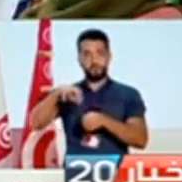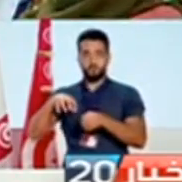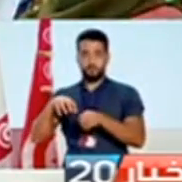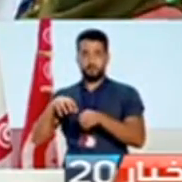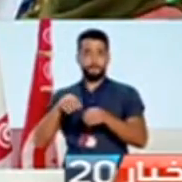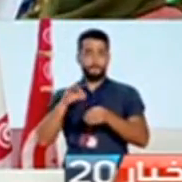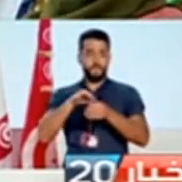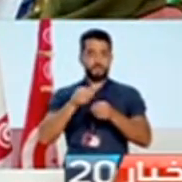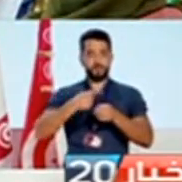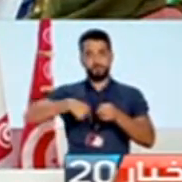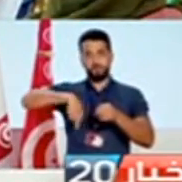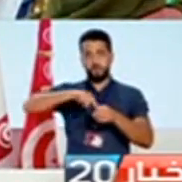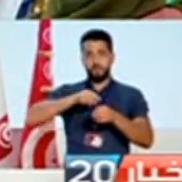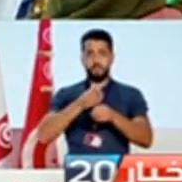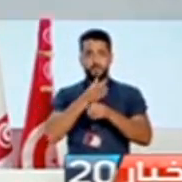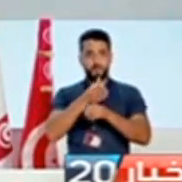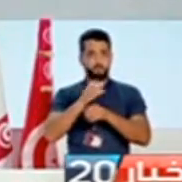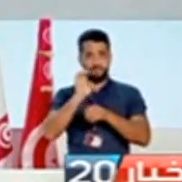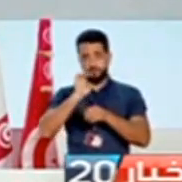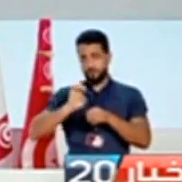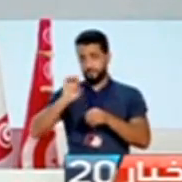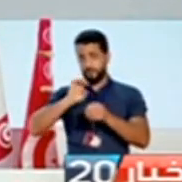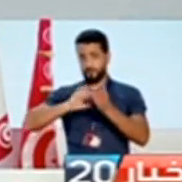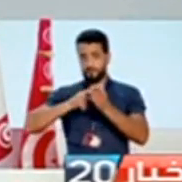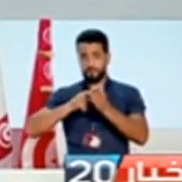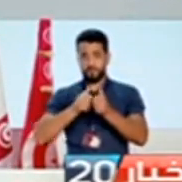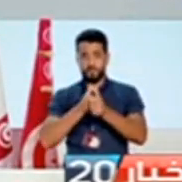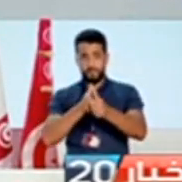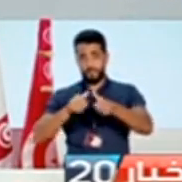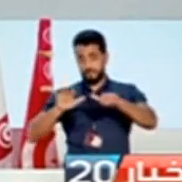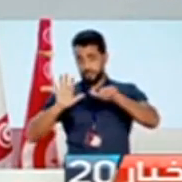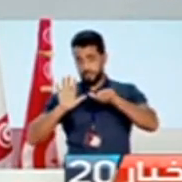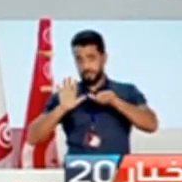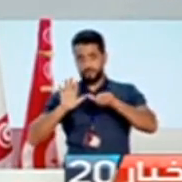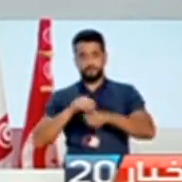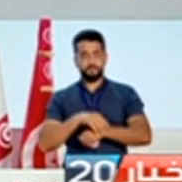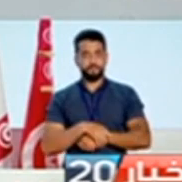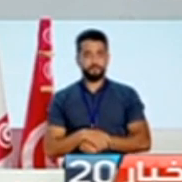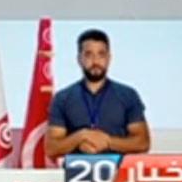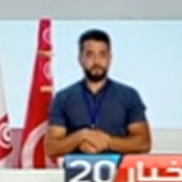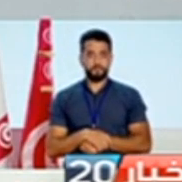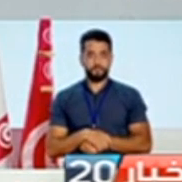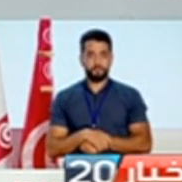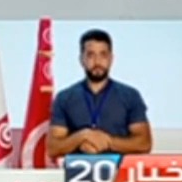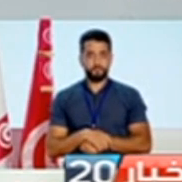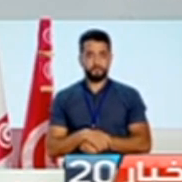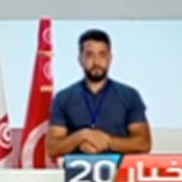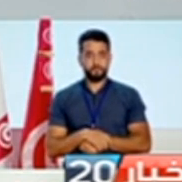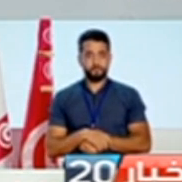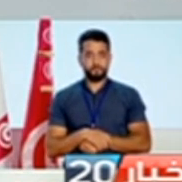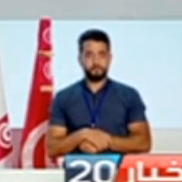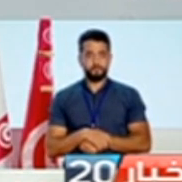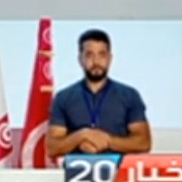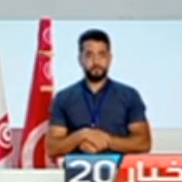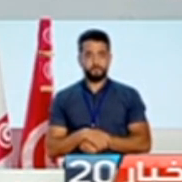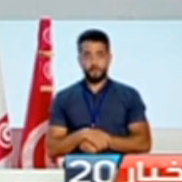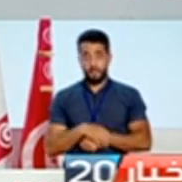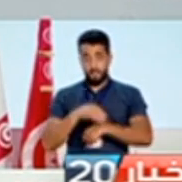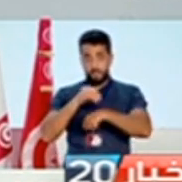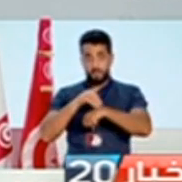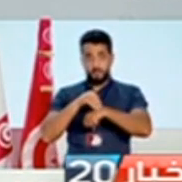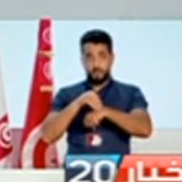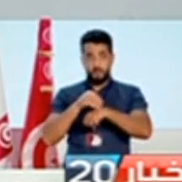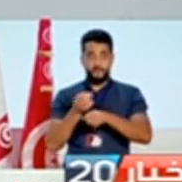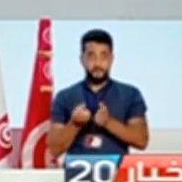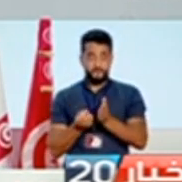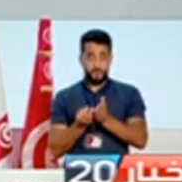فاروق بوعسكر أن يتضاعف إقبال الناخبين للاستفتاء على مشروع الدستور غدا داخل تونس وخارجها. بي أيضا